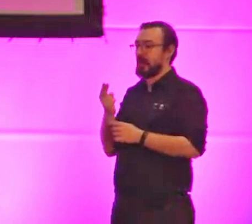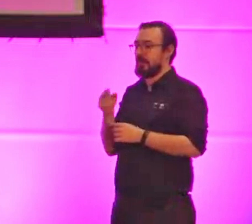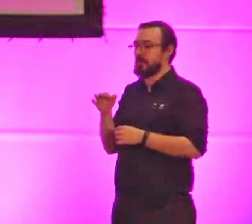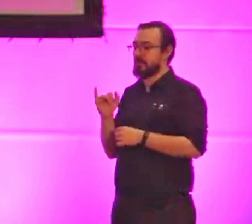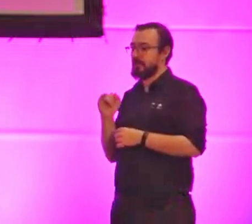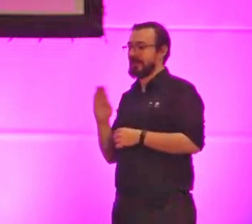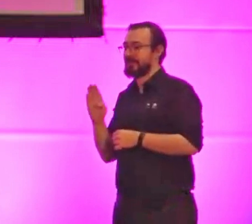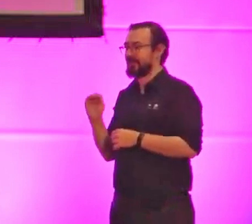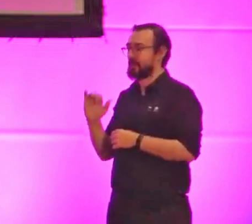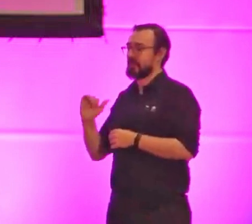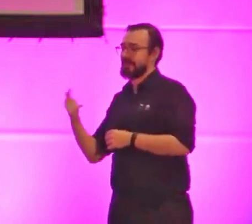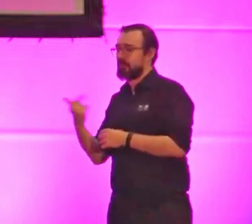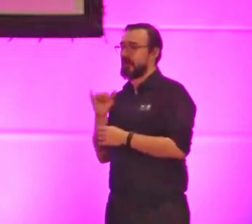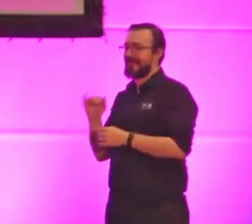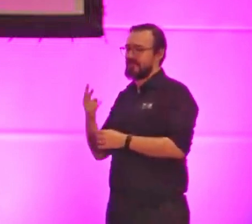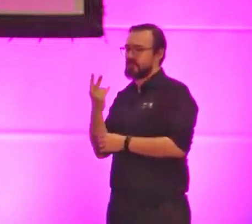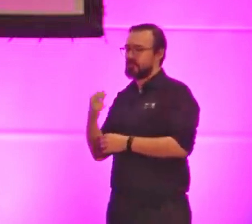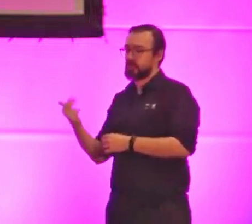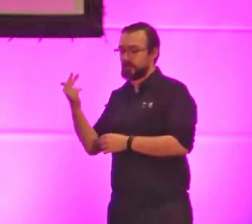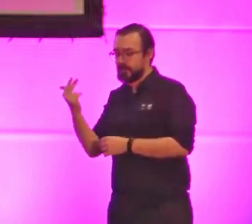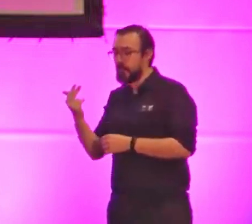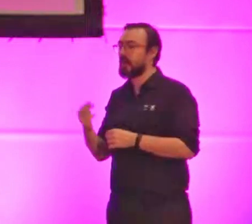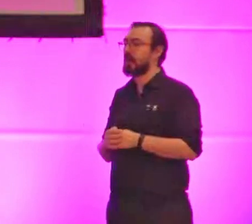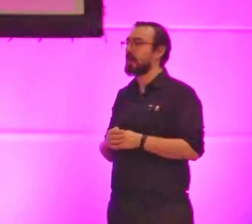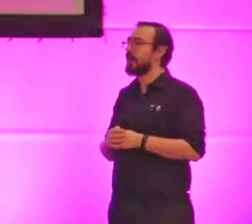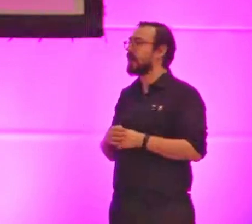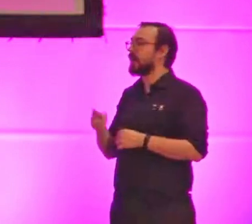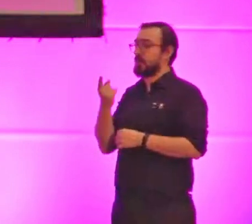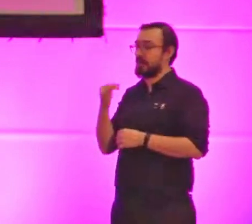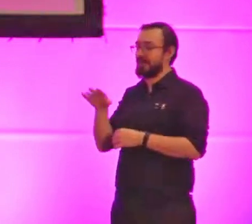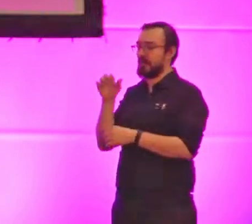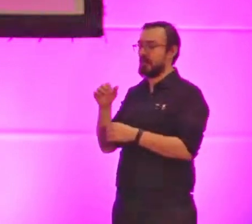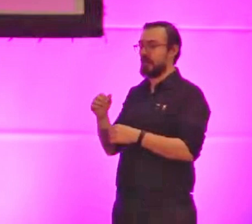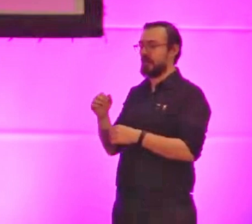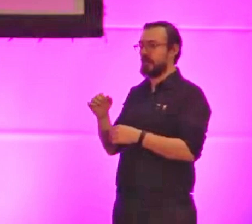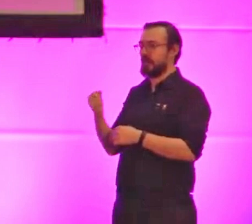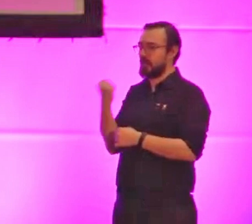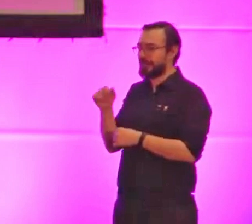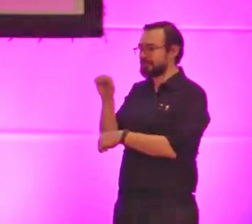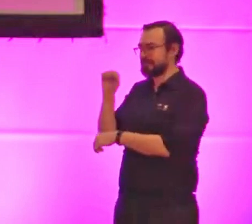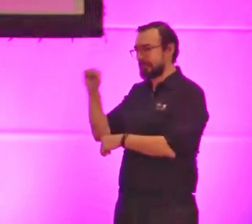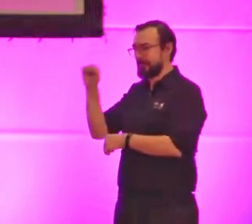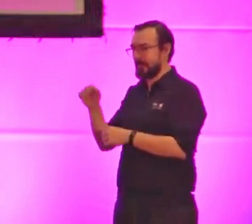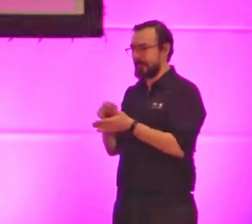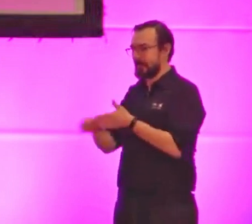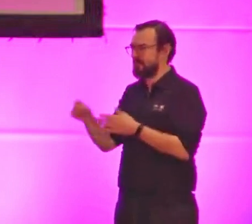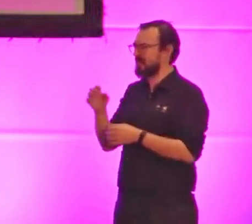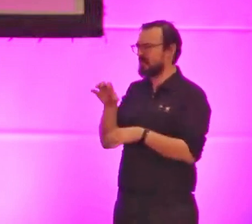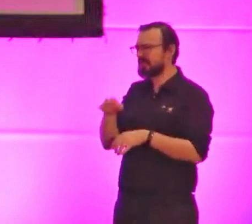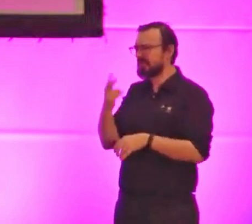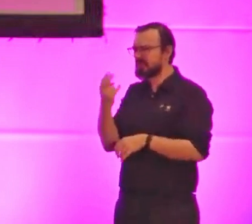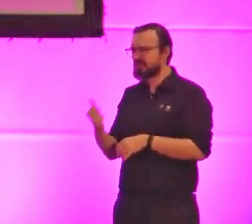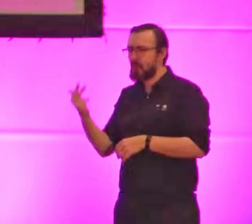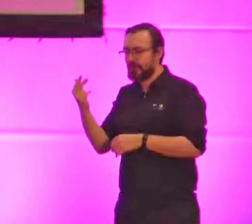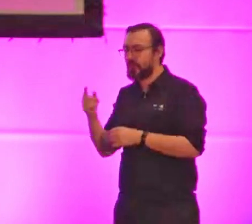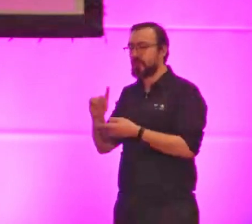Debt. Då kommer jag in 2008 och Lundin hotar att stämma rapporten september, oktober 2008,